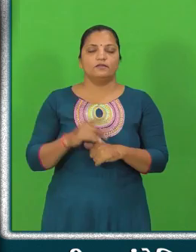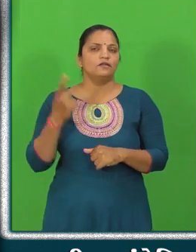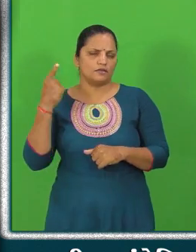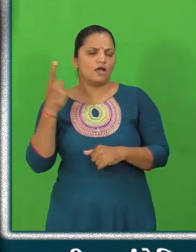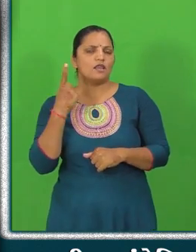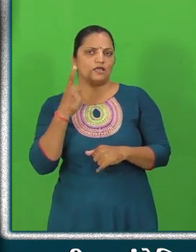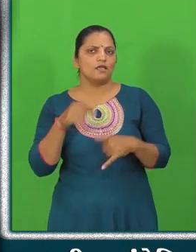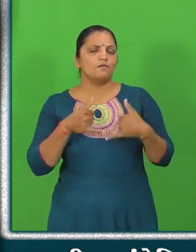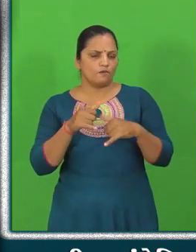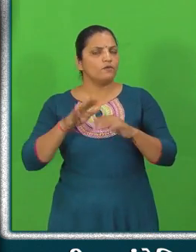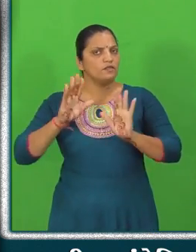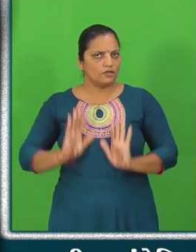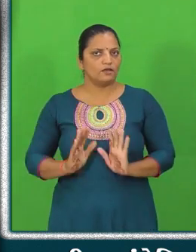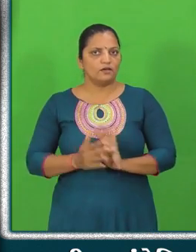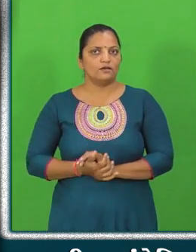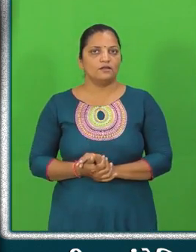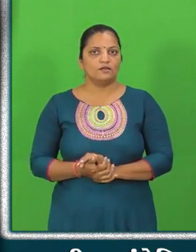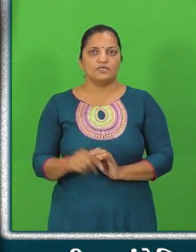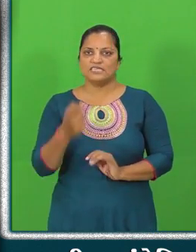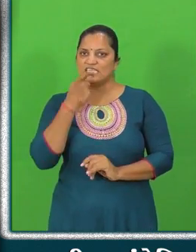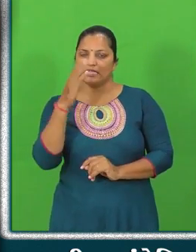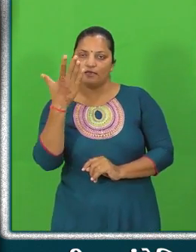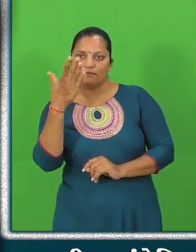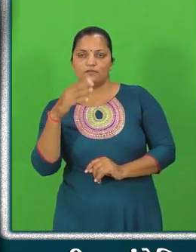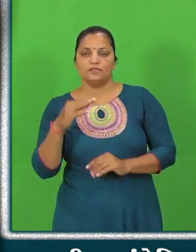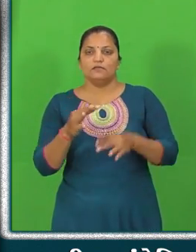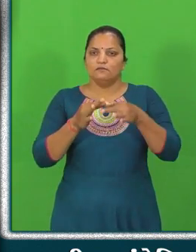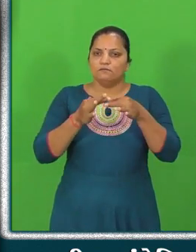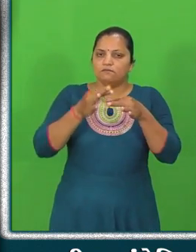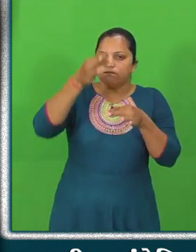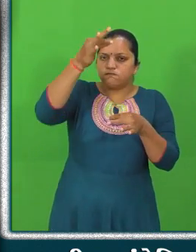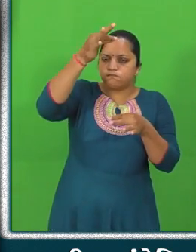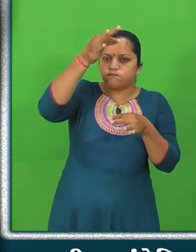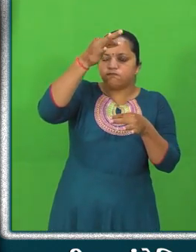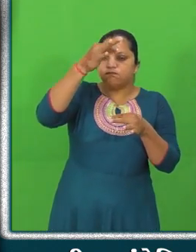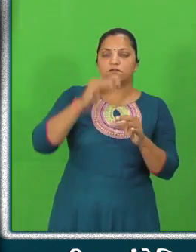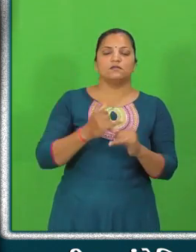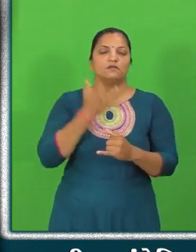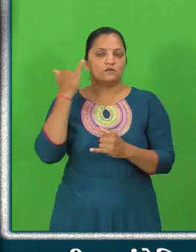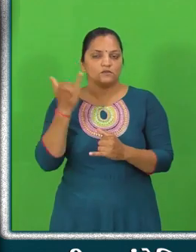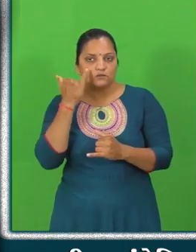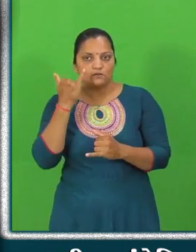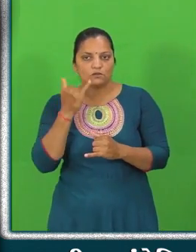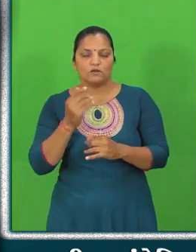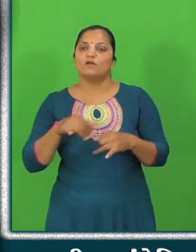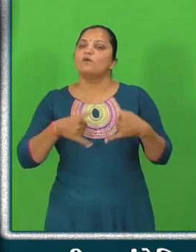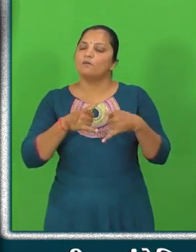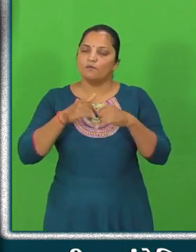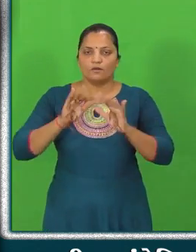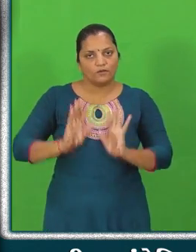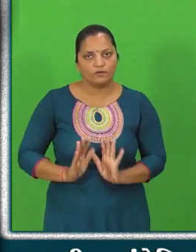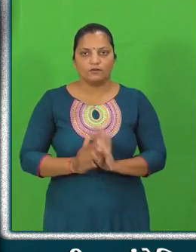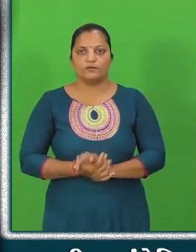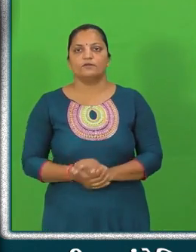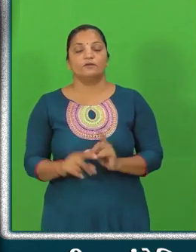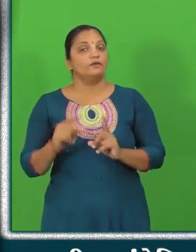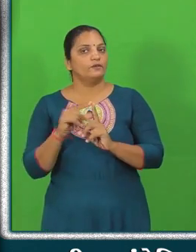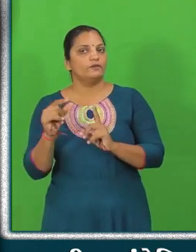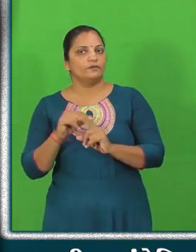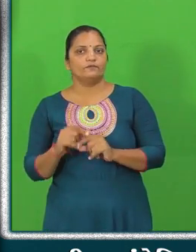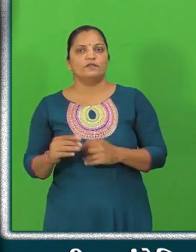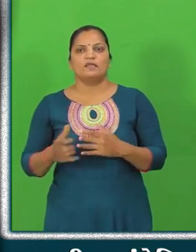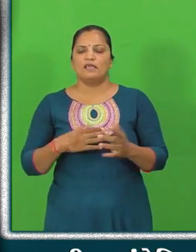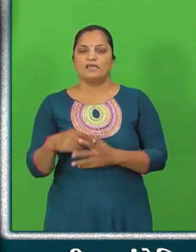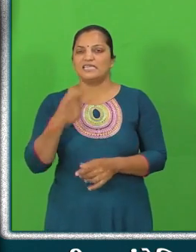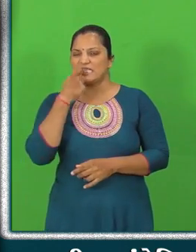પ્રવૃત્તિ ગઈકાલે કરી, અરીસાની કેન્દ્ર લંબાઈ શોધવાનો એક પ્રયોગ કર્યો. સિમ્પલ જ. આપણી પાસે